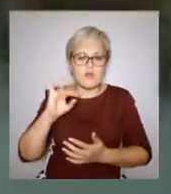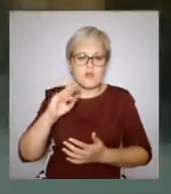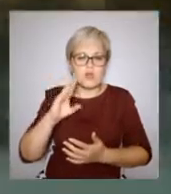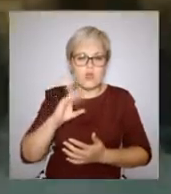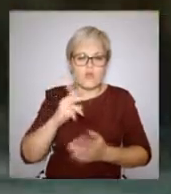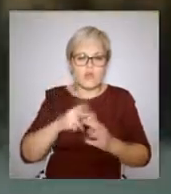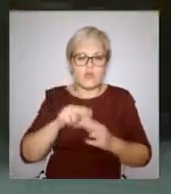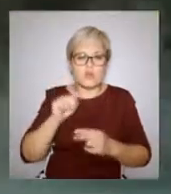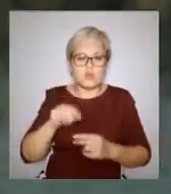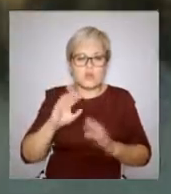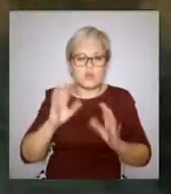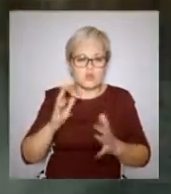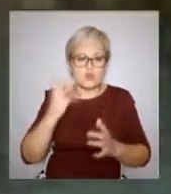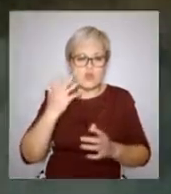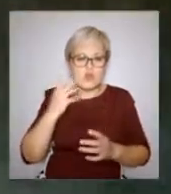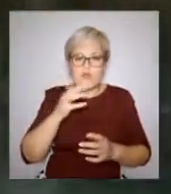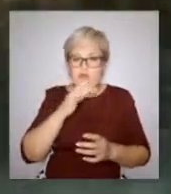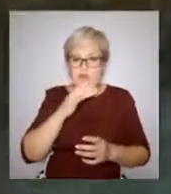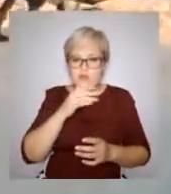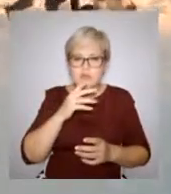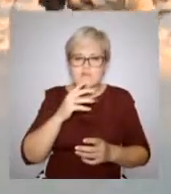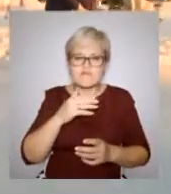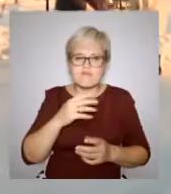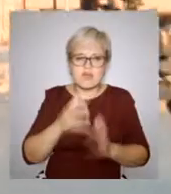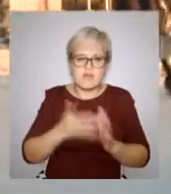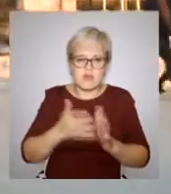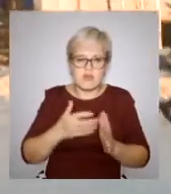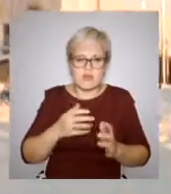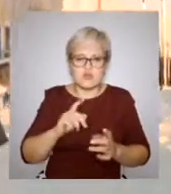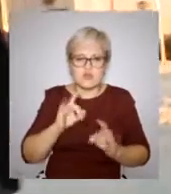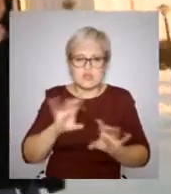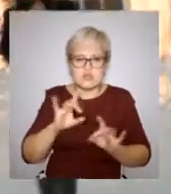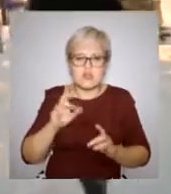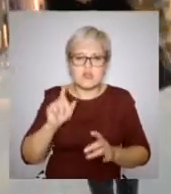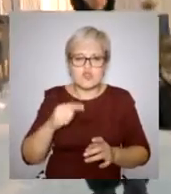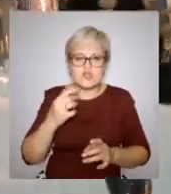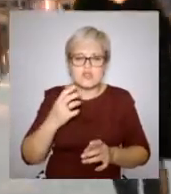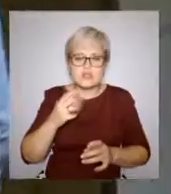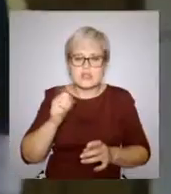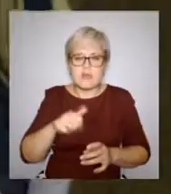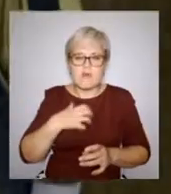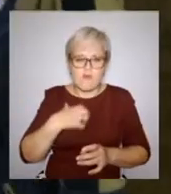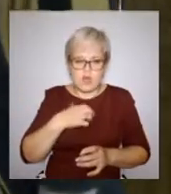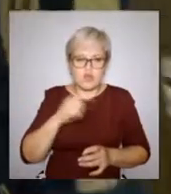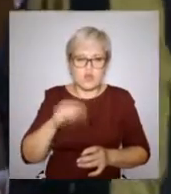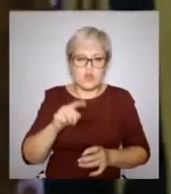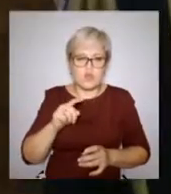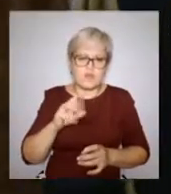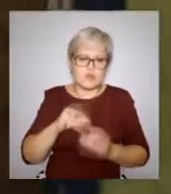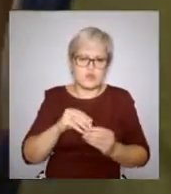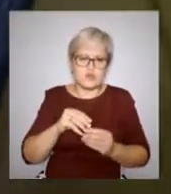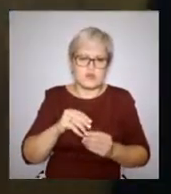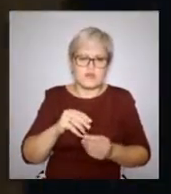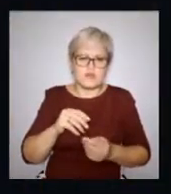это тот самый случай когда времени катастрофически не хватает чтобы рассказать даже самое важное о том как помимо